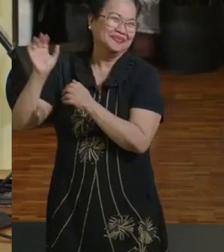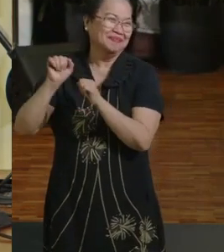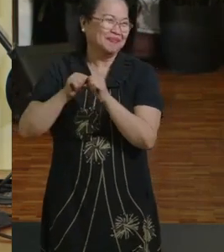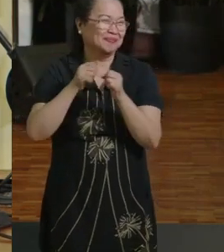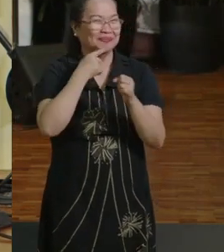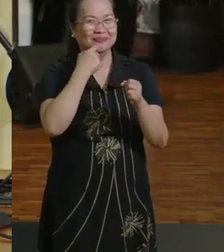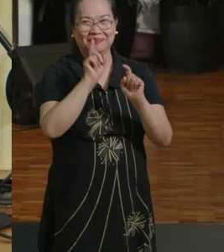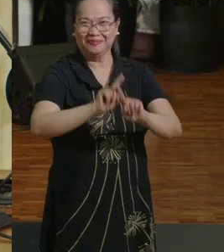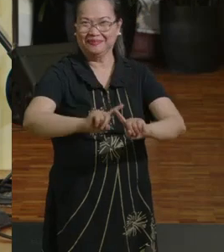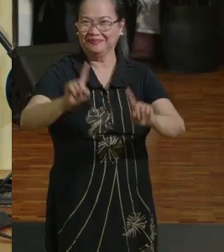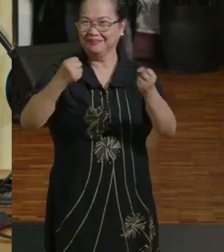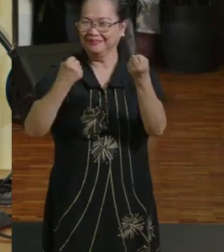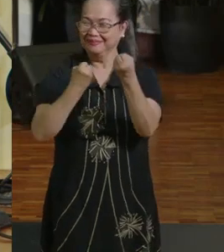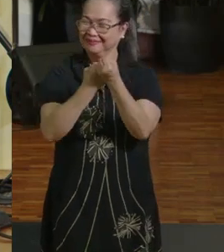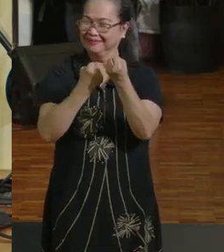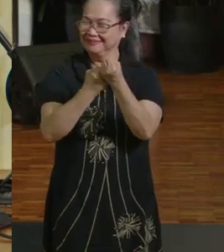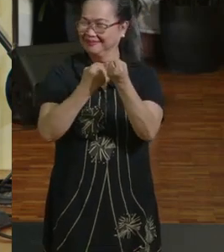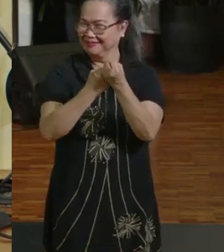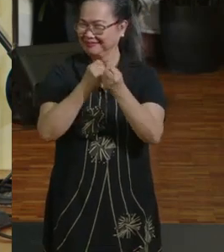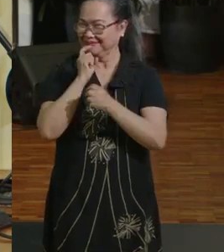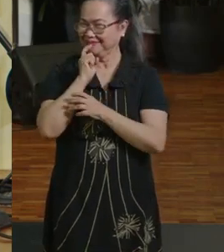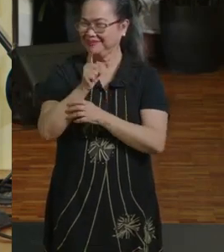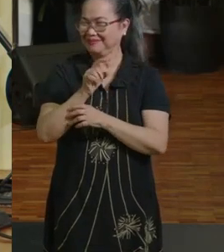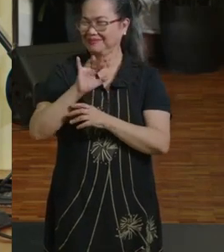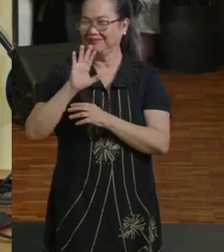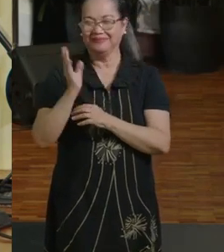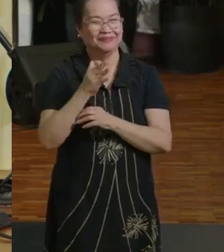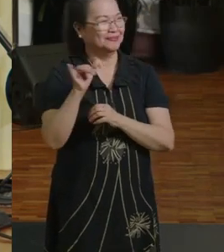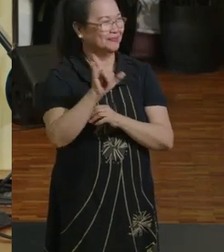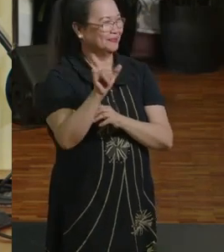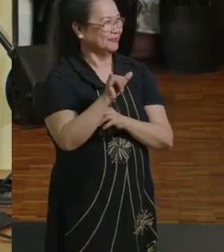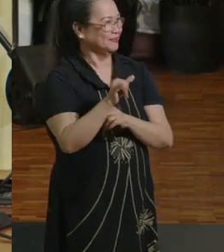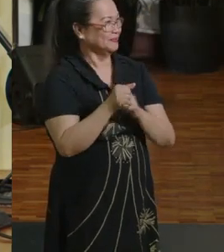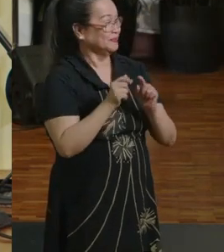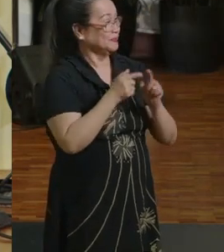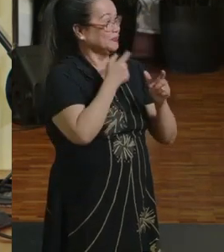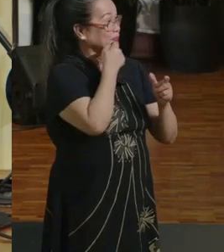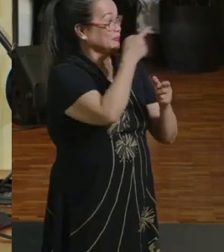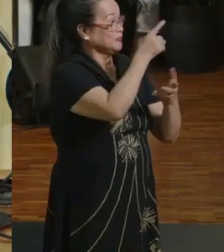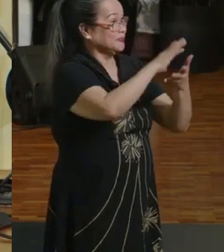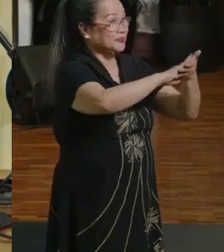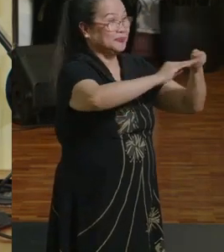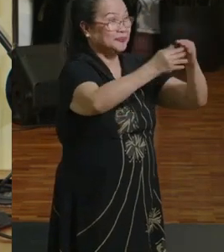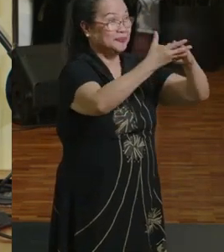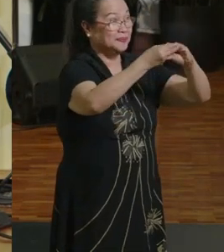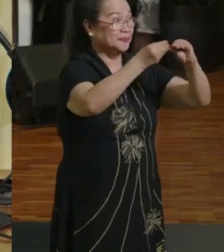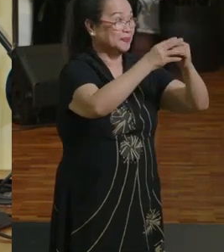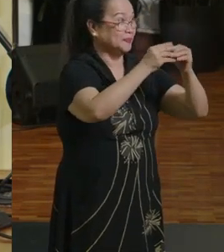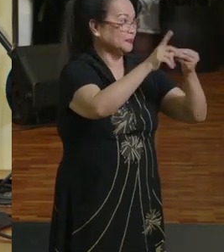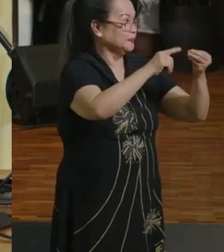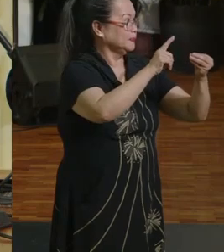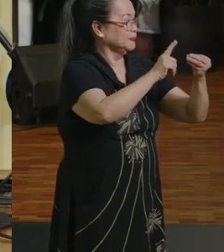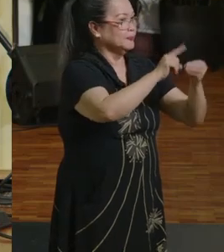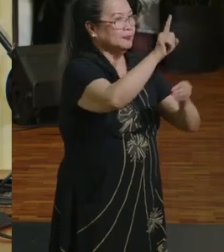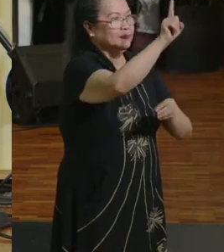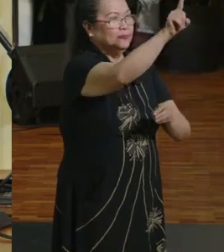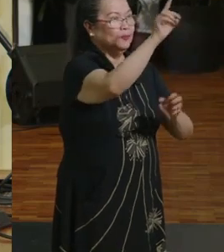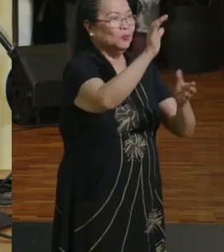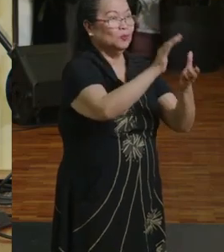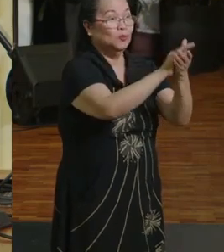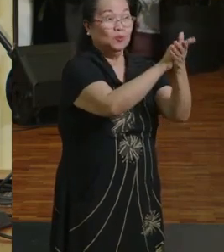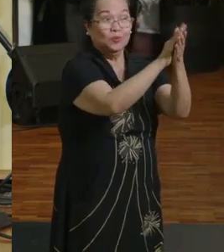Kakaibang suporta ang kanilang iginugol. Ang salaysay nito, mga kapatid, ay isang